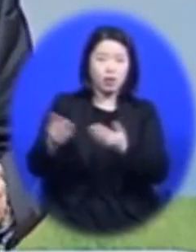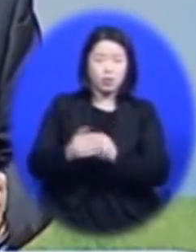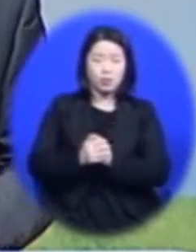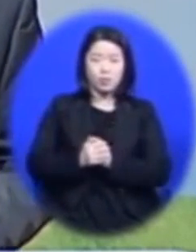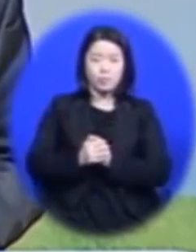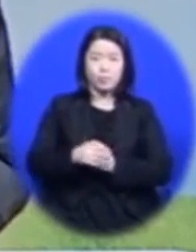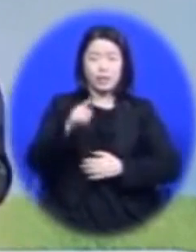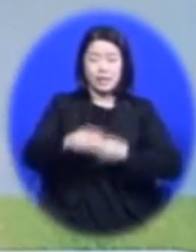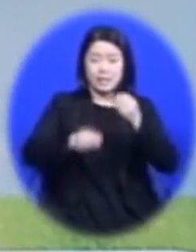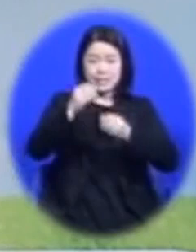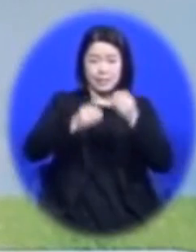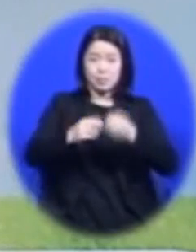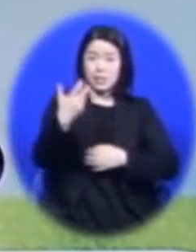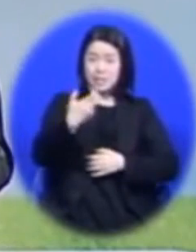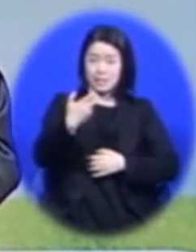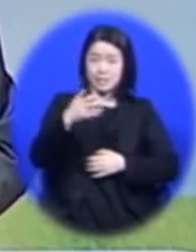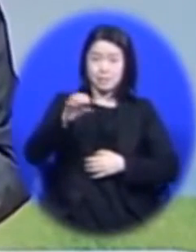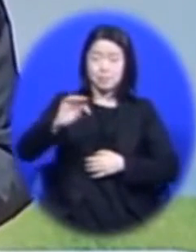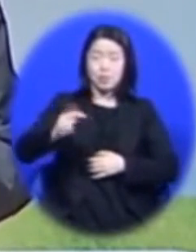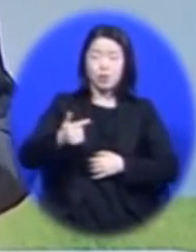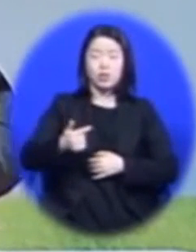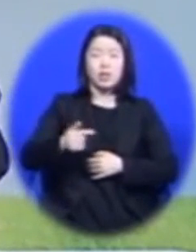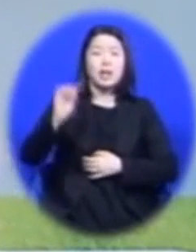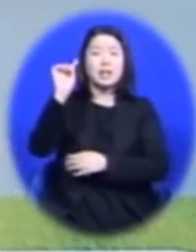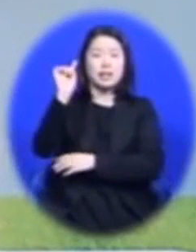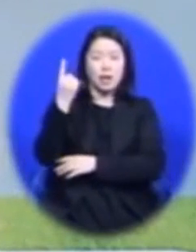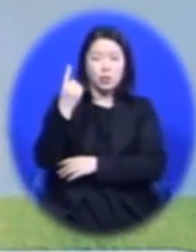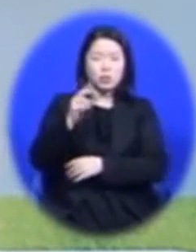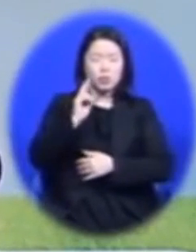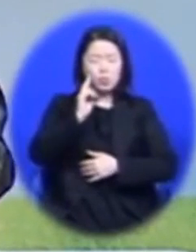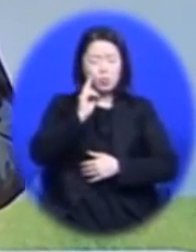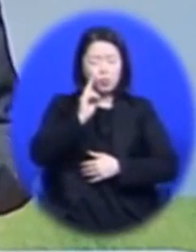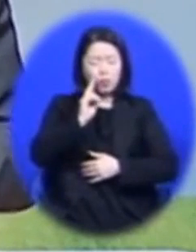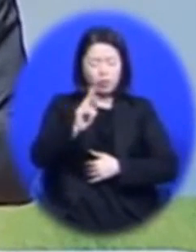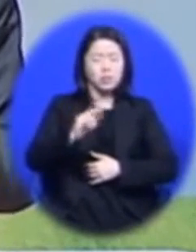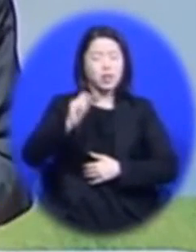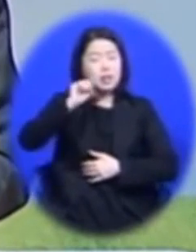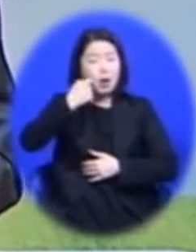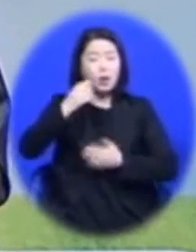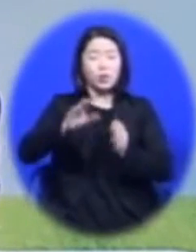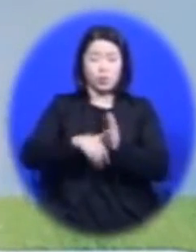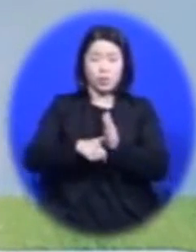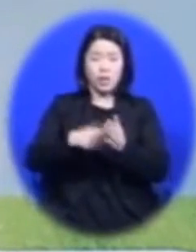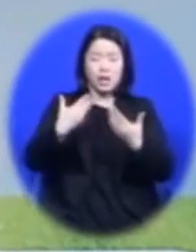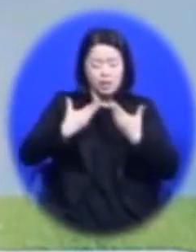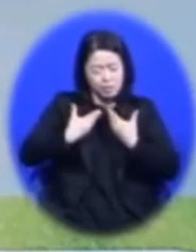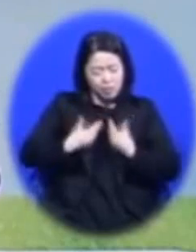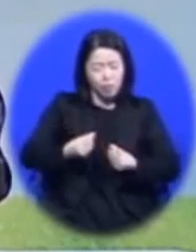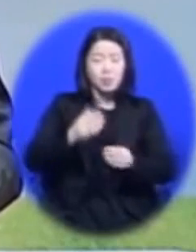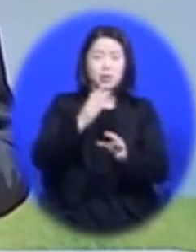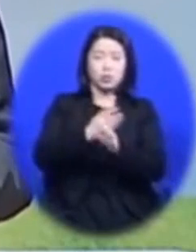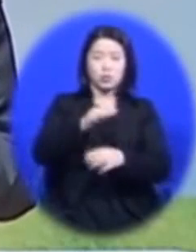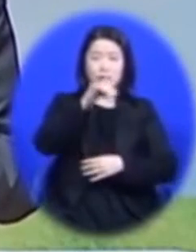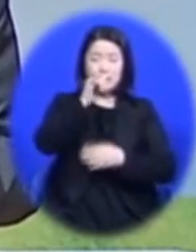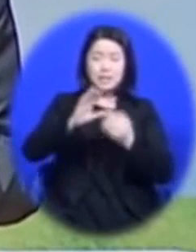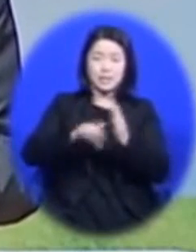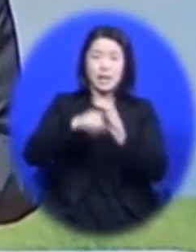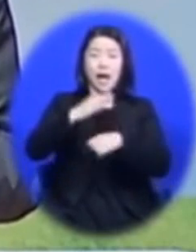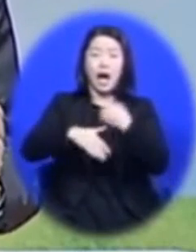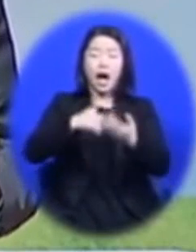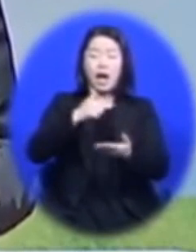된다니까요. 이 시편 70편은 다윗이 굉장히 어려울 때 절망 가운데 있을 때 하나님께